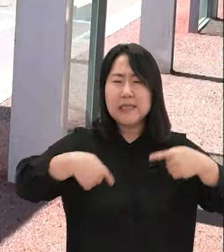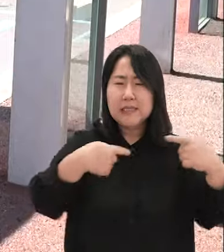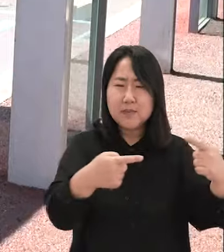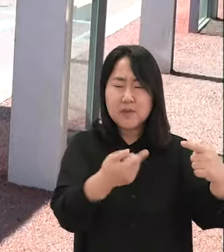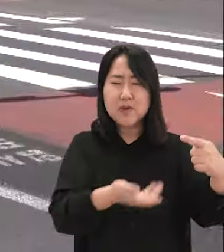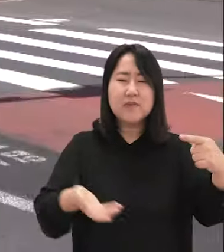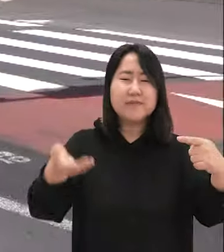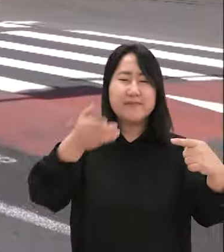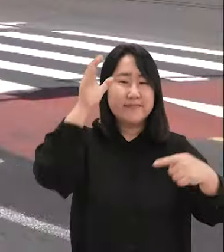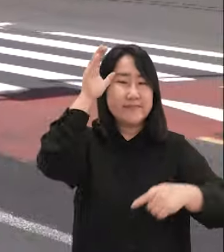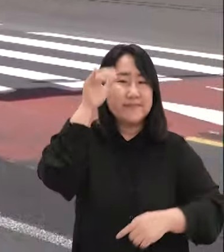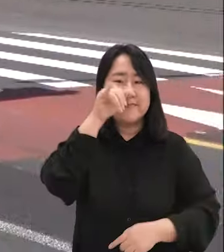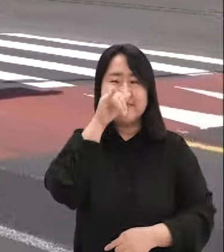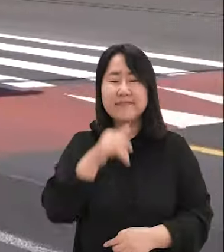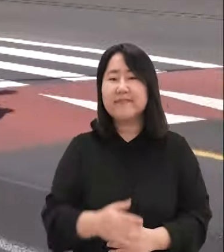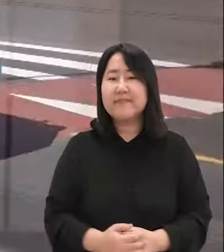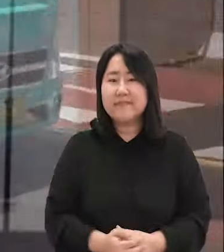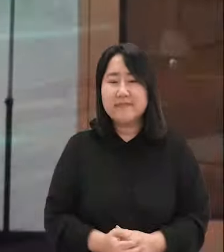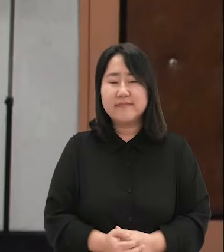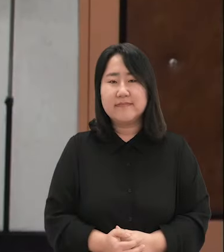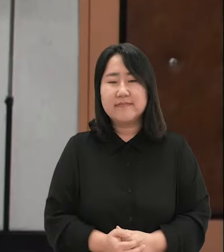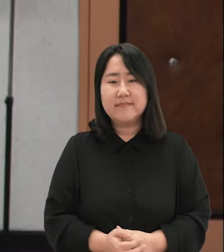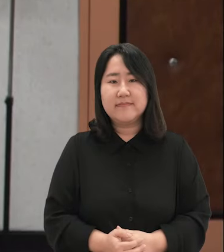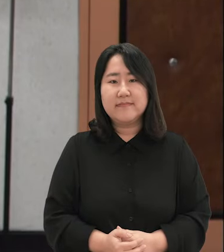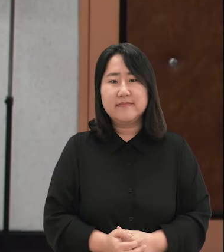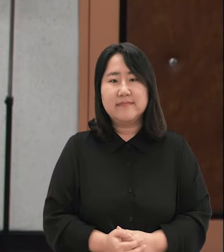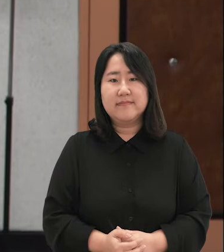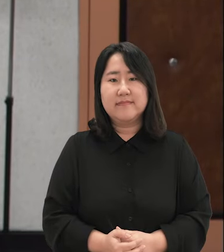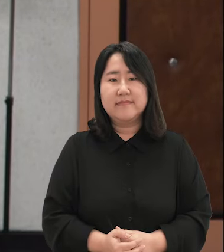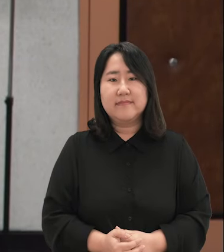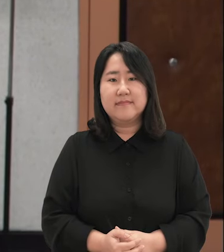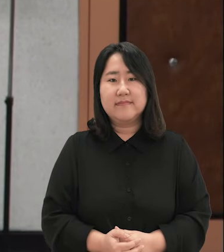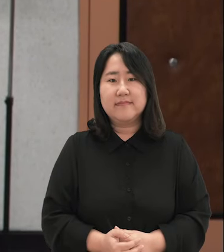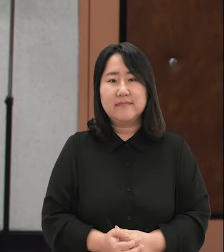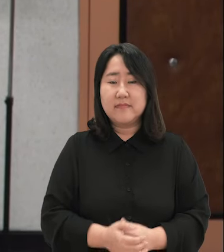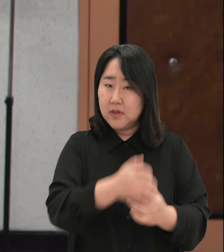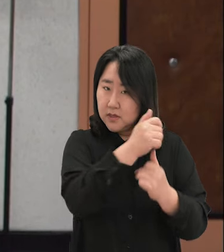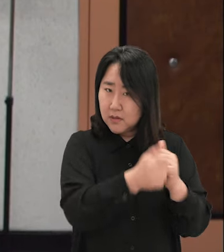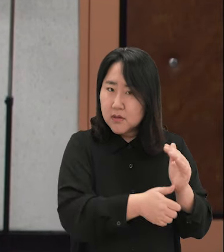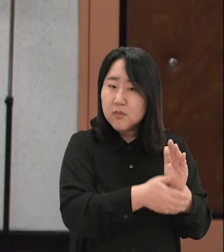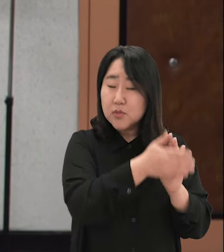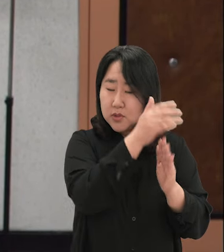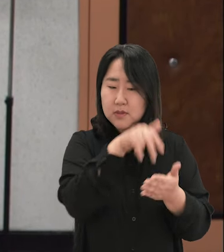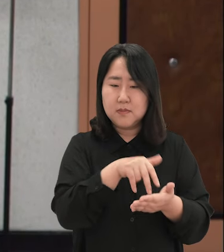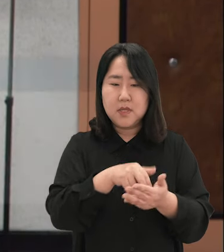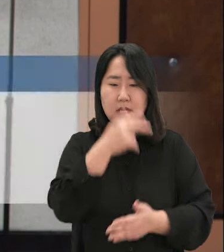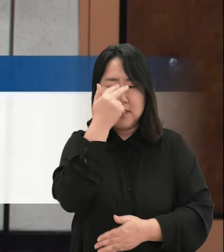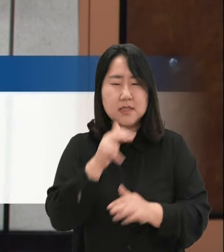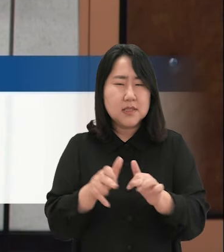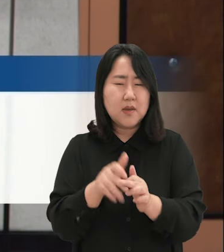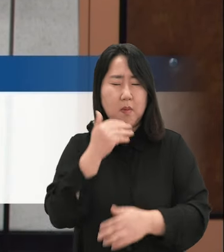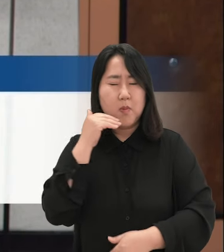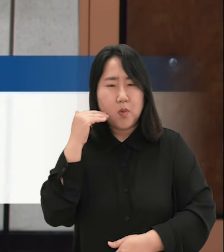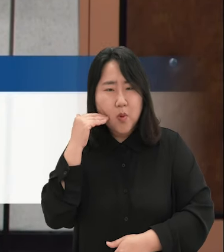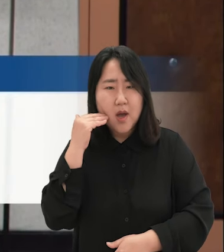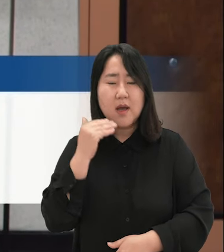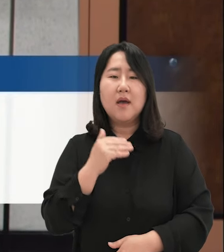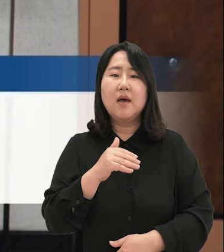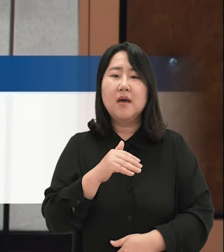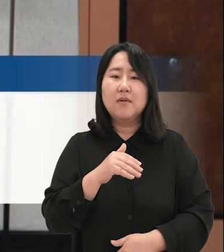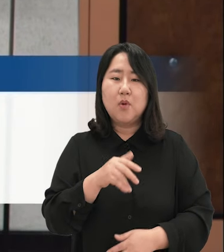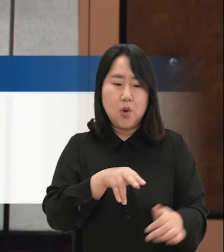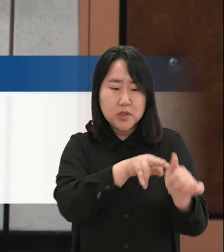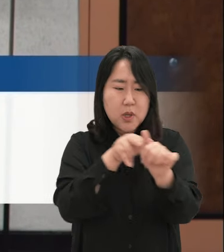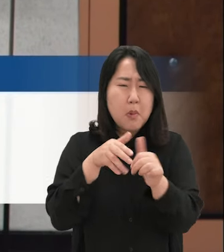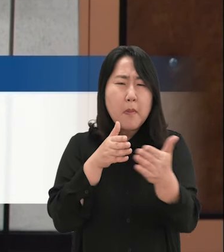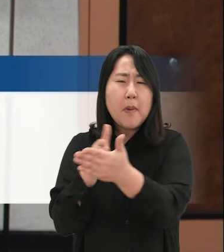것으로 기대하고 있습니다 이현 포시 공부실 주무관 서유 포시는 시각 장애인 청각 장애인 등